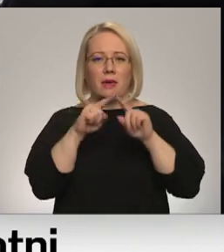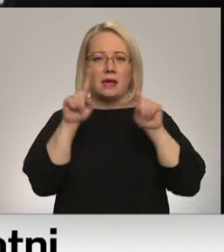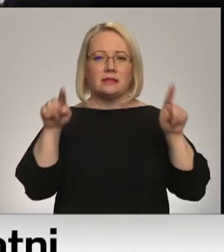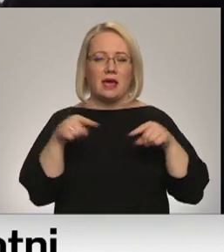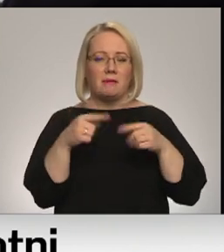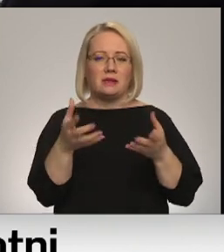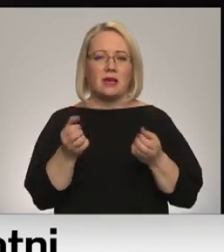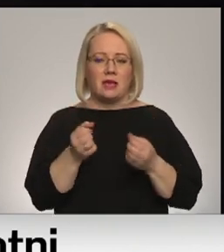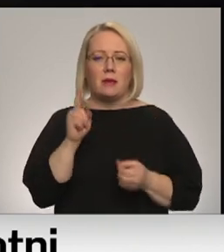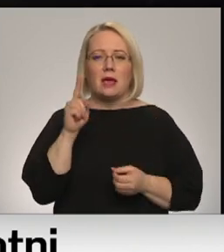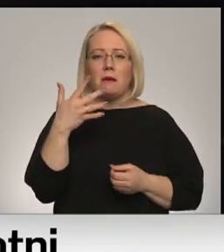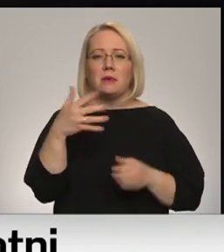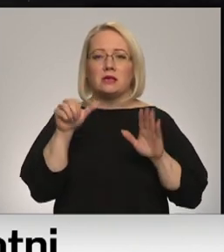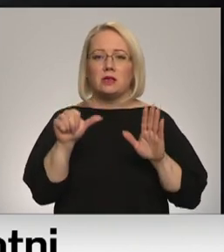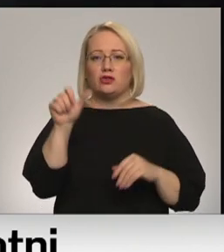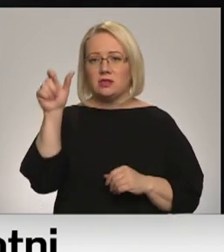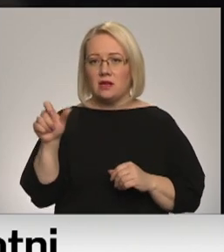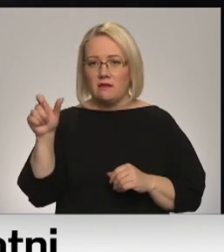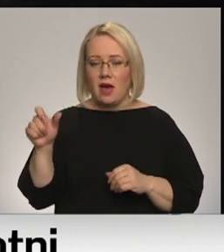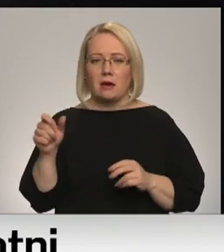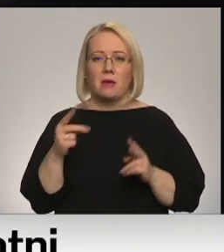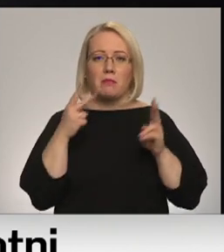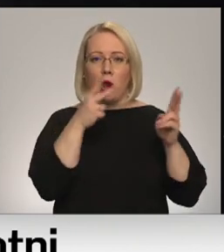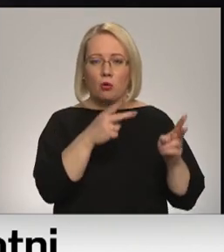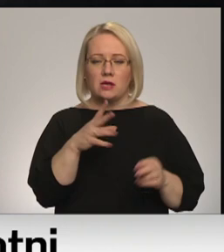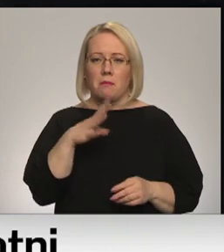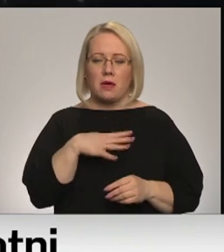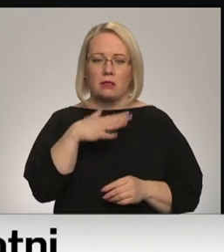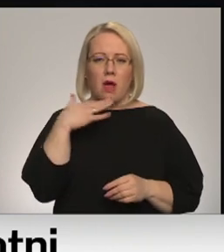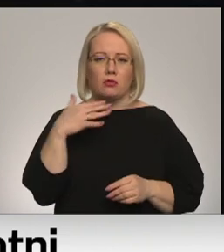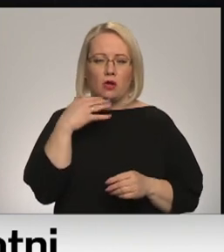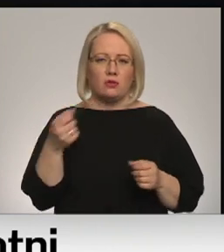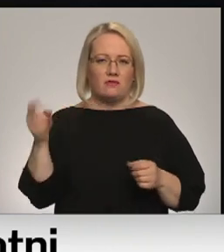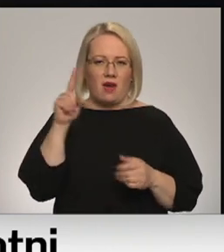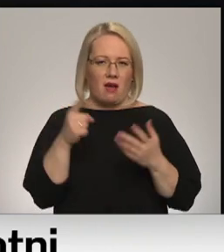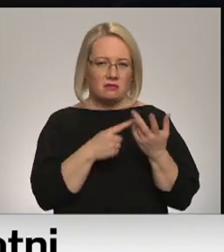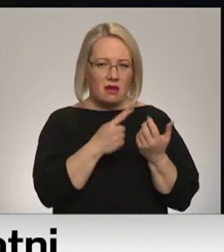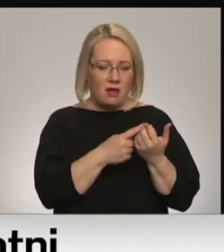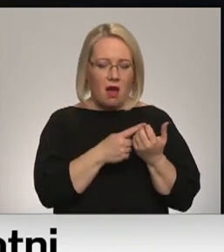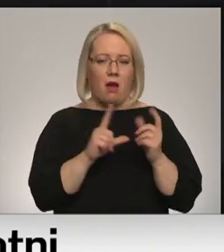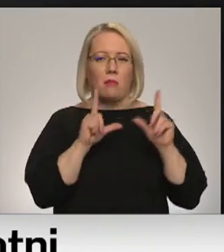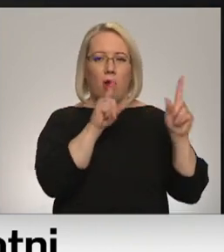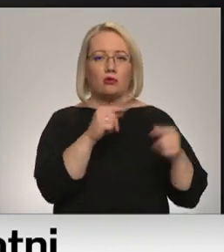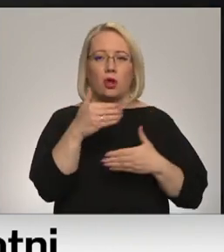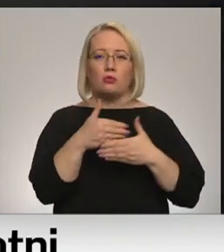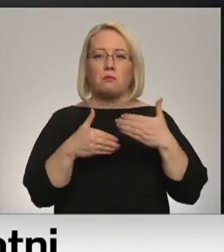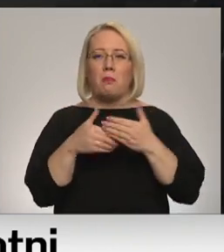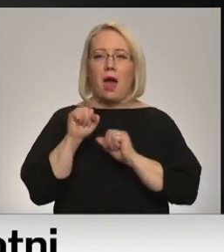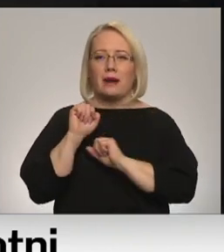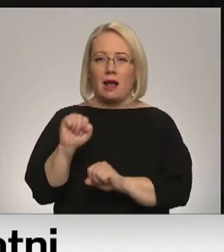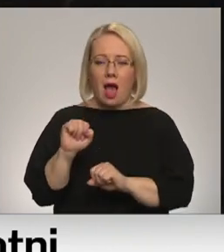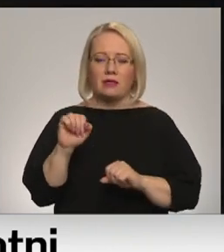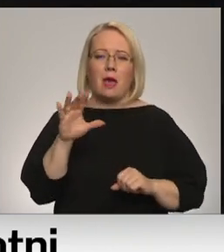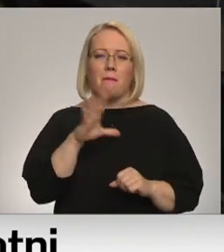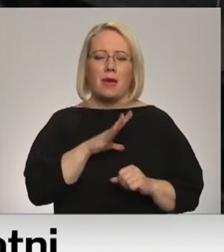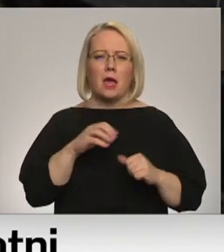saņēmuši tikai 56 cilvēki, bet braucēji bijis daudz, daudz vairāk. Došanās uz barikādēm tikusi uzskatīta par tādu